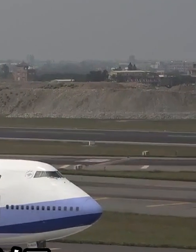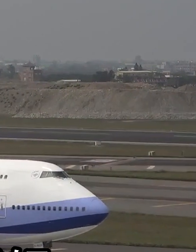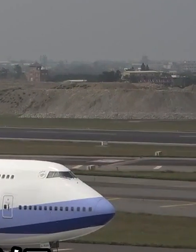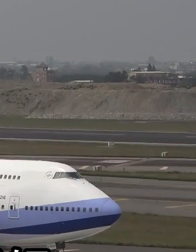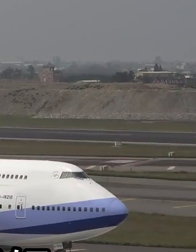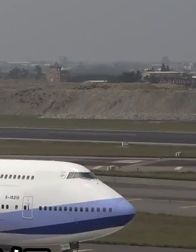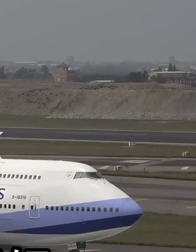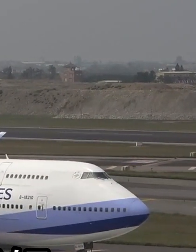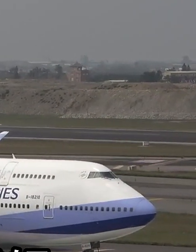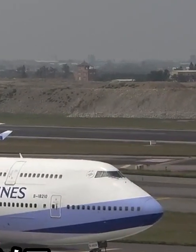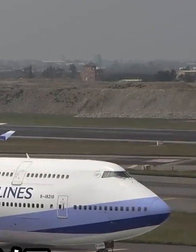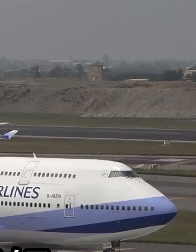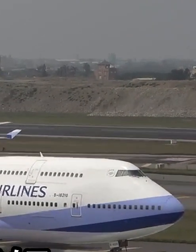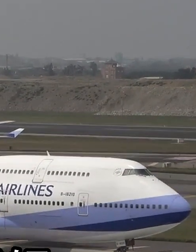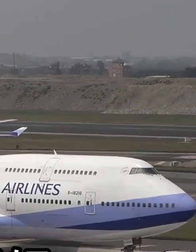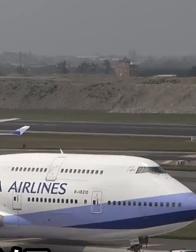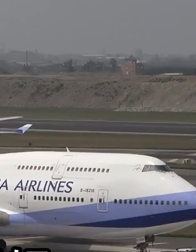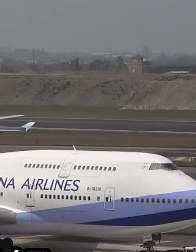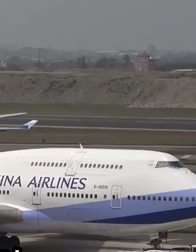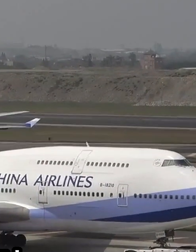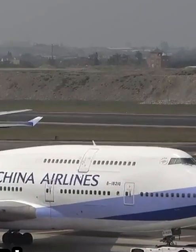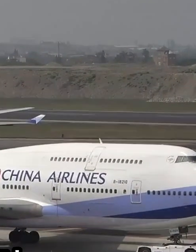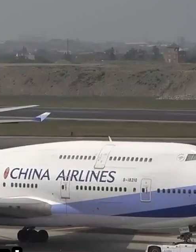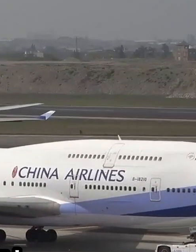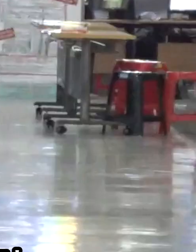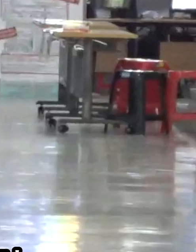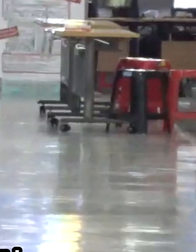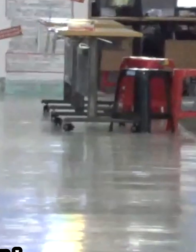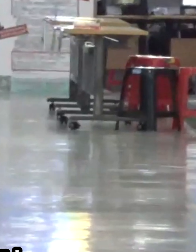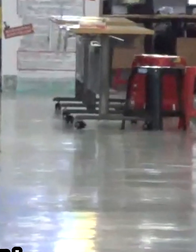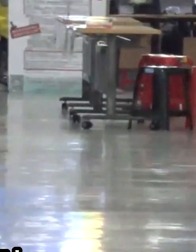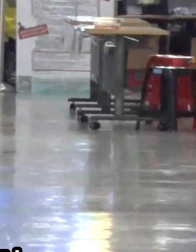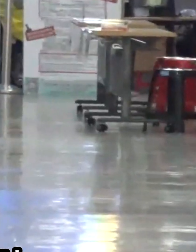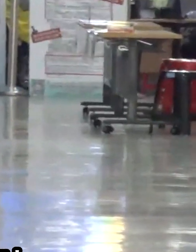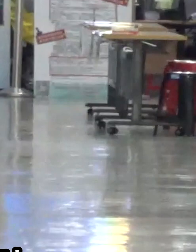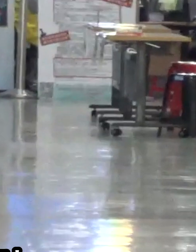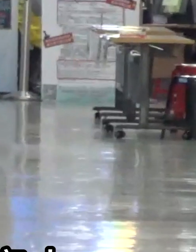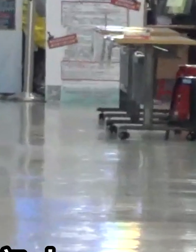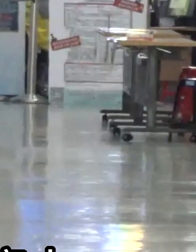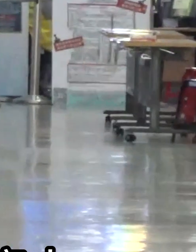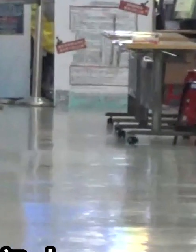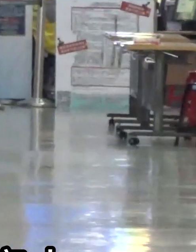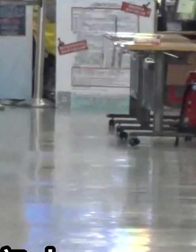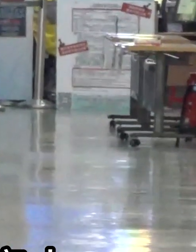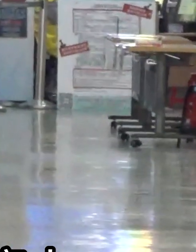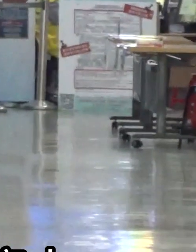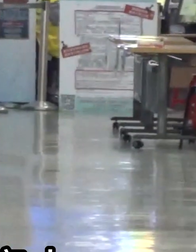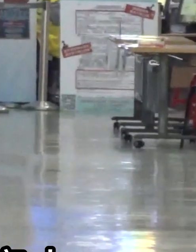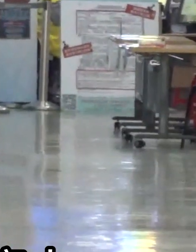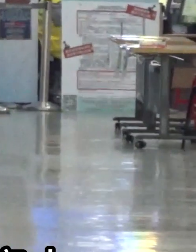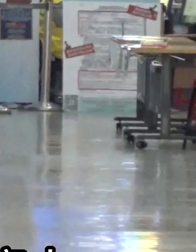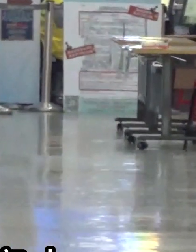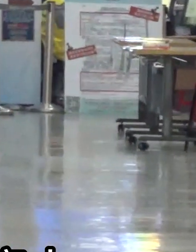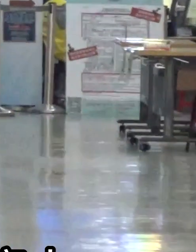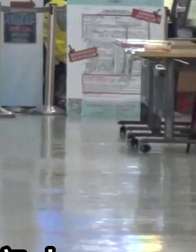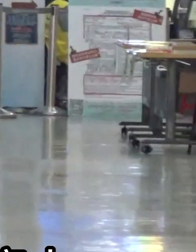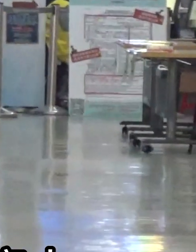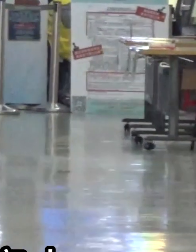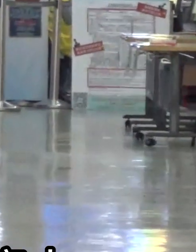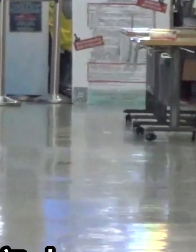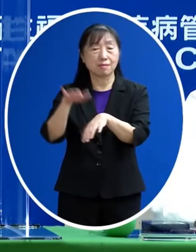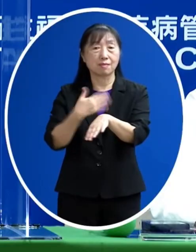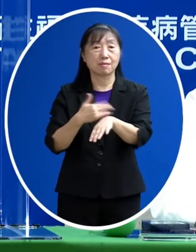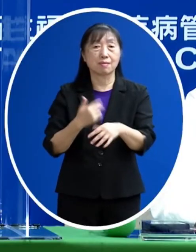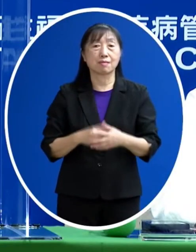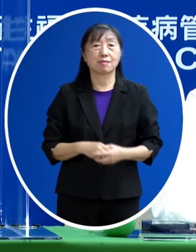心的昨天新增确诊的女副机师 Delta 突破性感染案例，指挥中心则表示持续观察